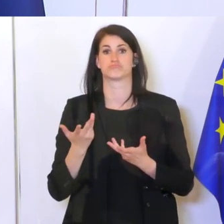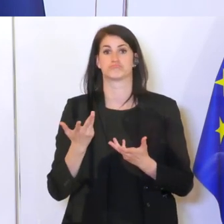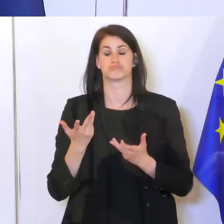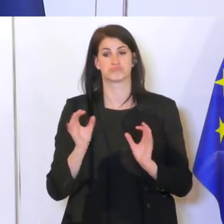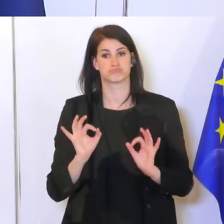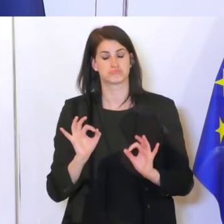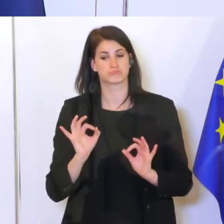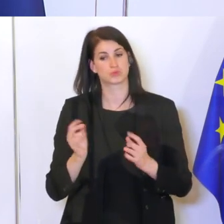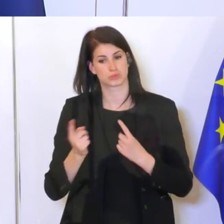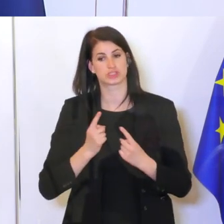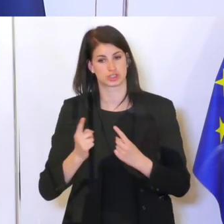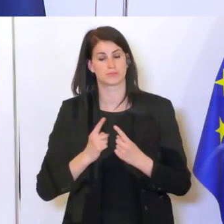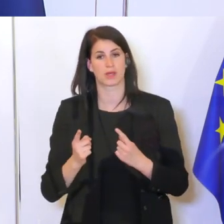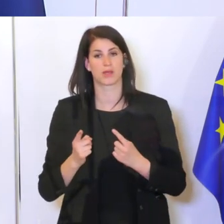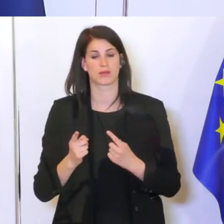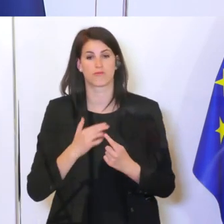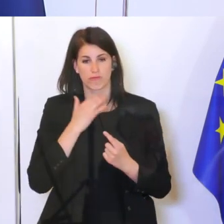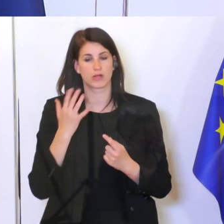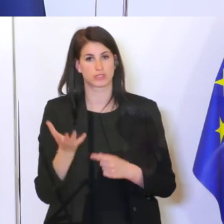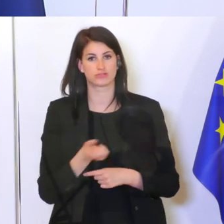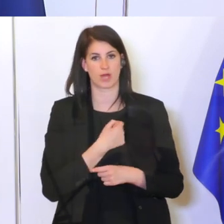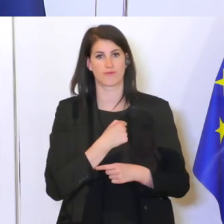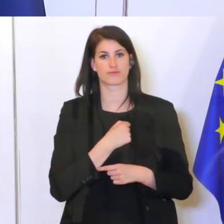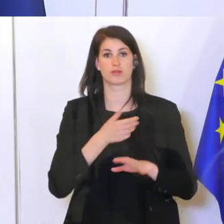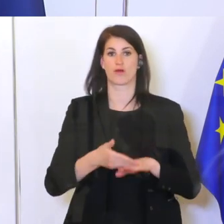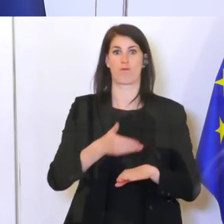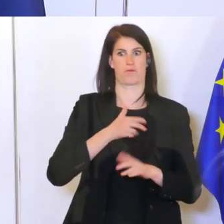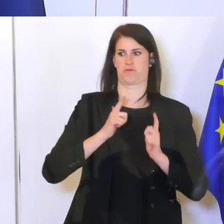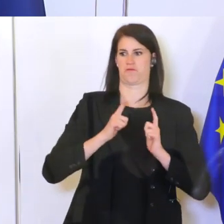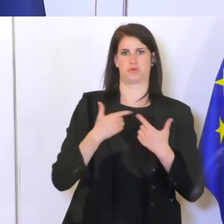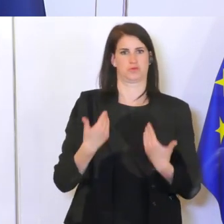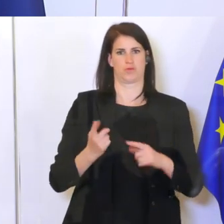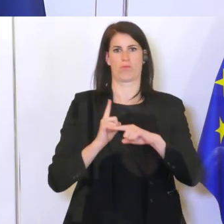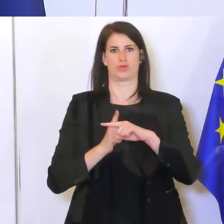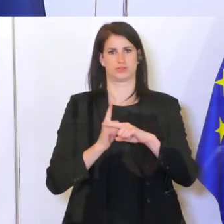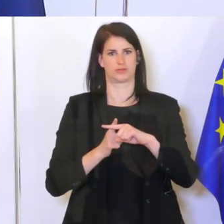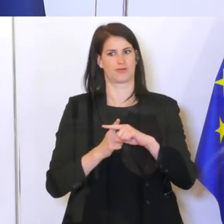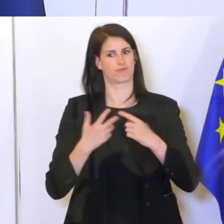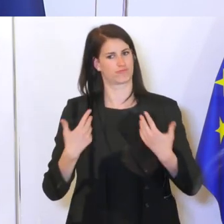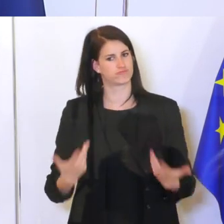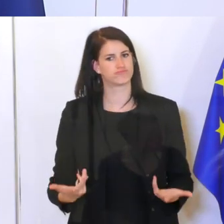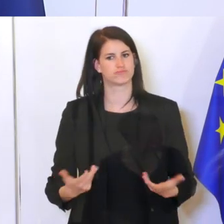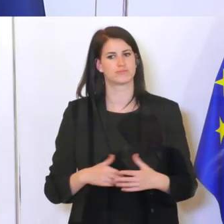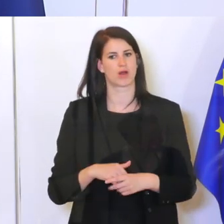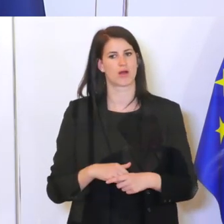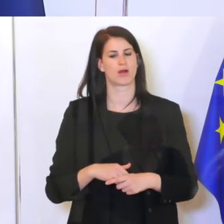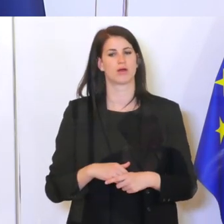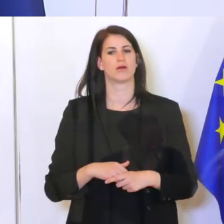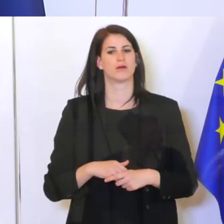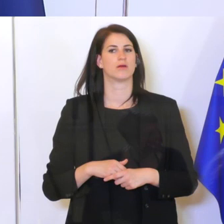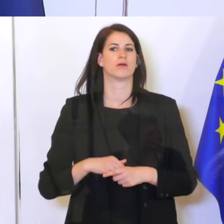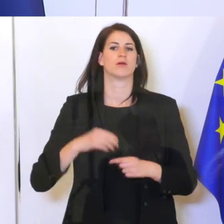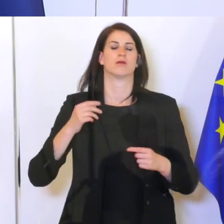als vorher abzusehen war. Und das ist eigentlich sehr gut aufgenommen worden. Natürlich